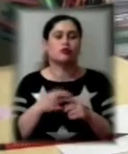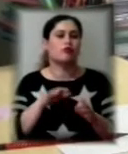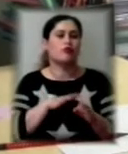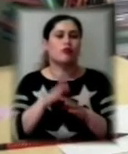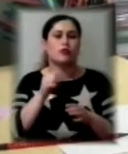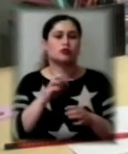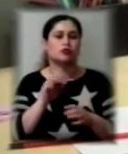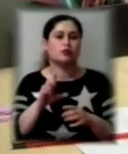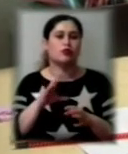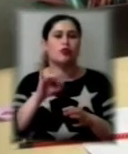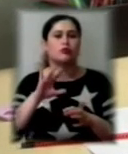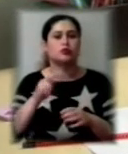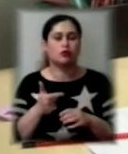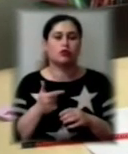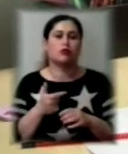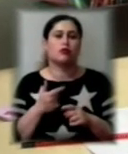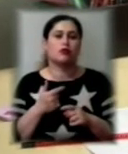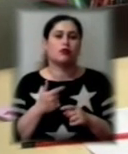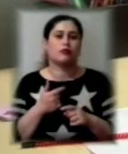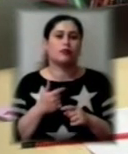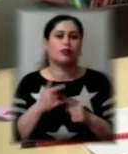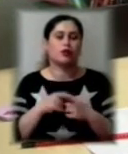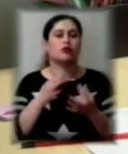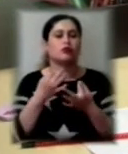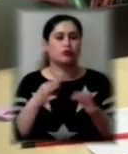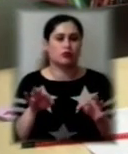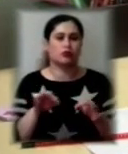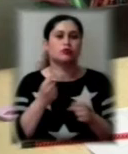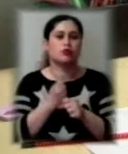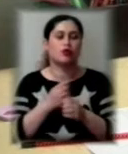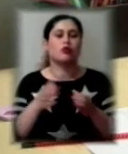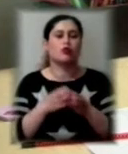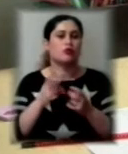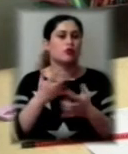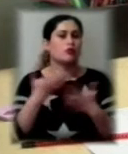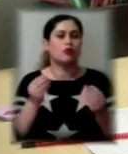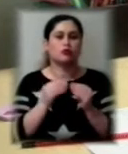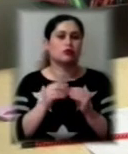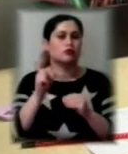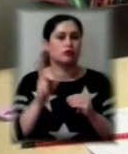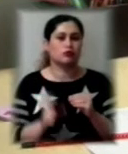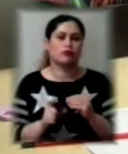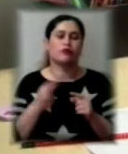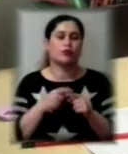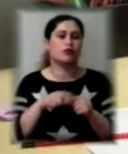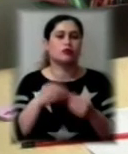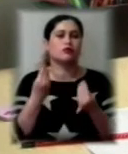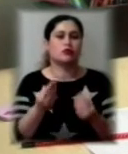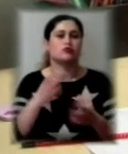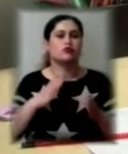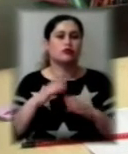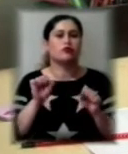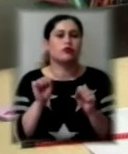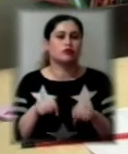обсязі, проте дозволено формувати групи не більше 10 осіб. І це дає студентам можливість,